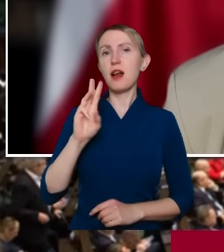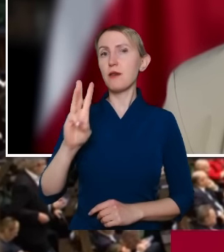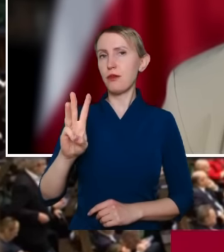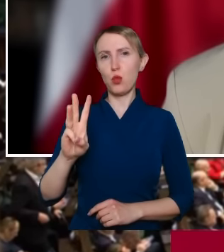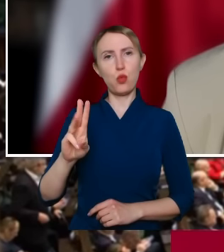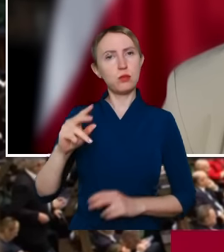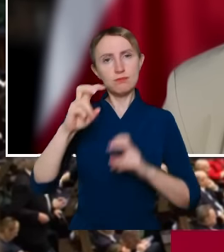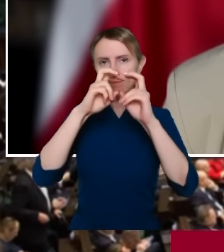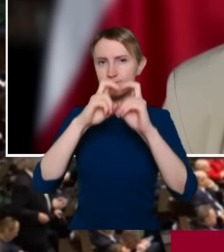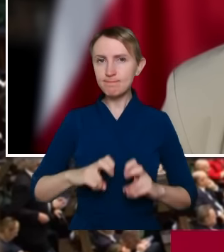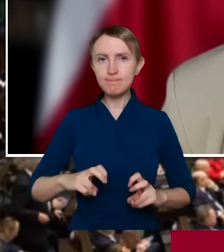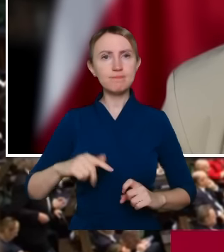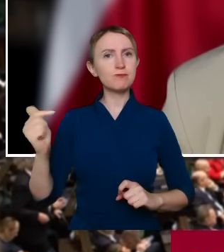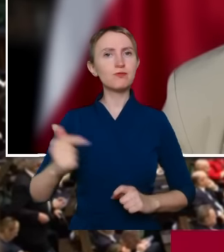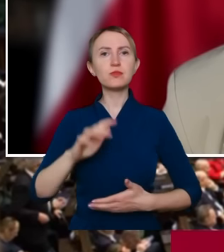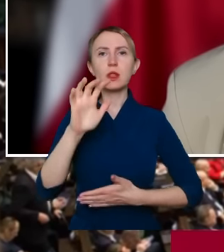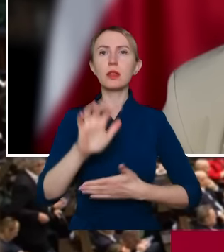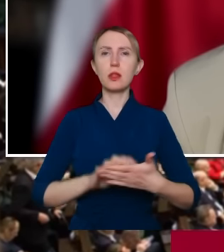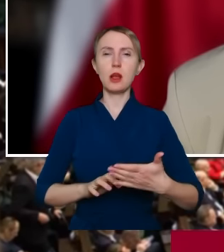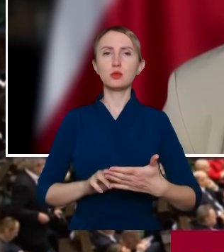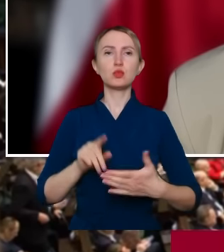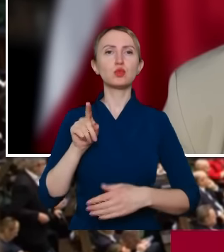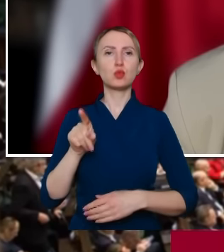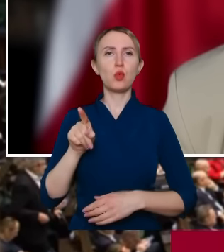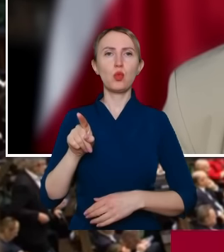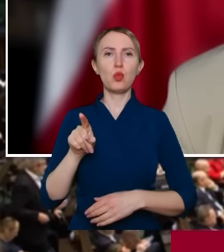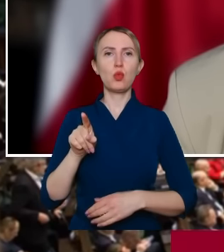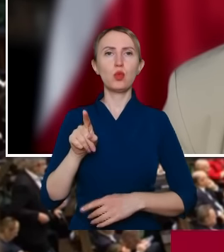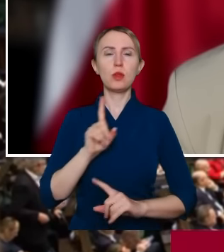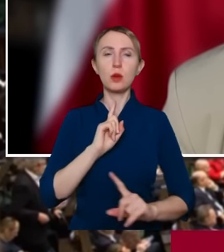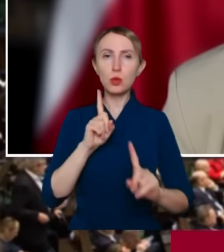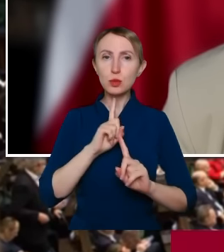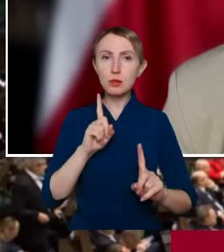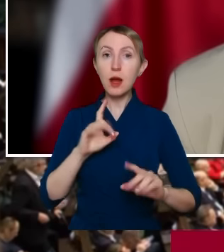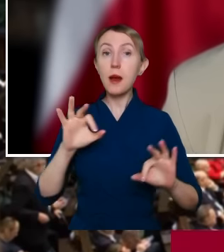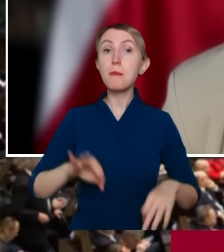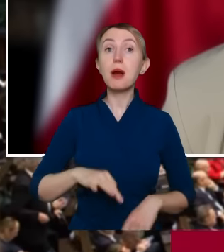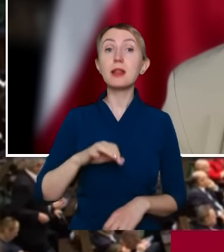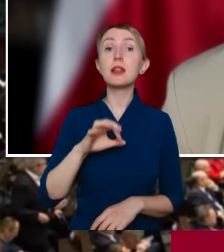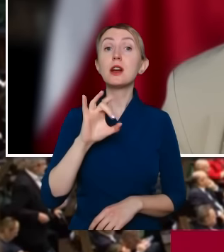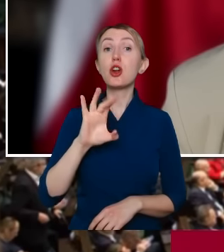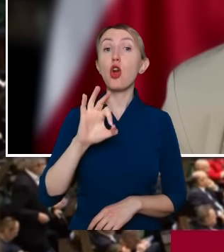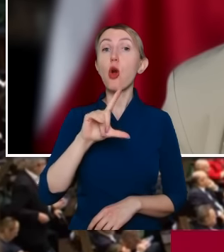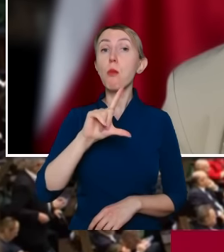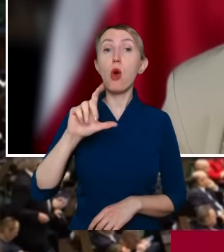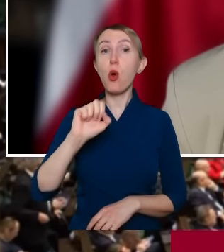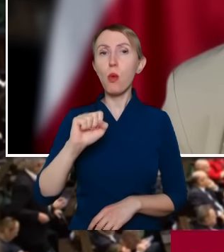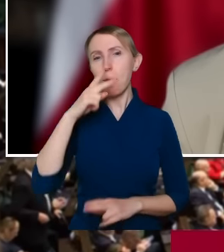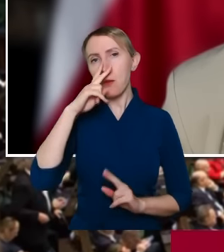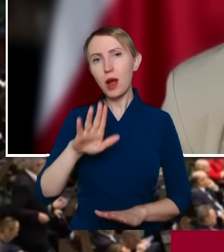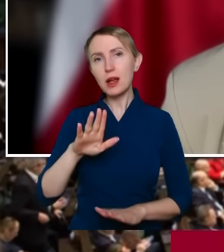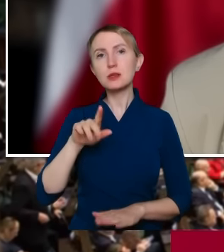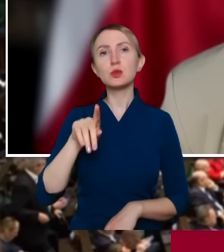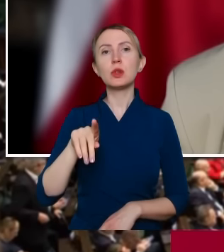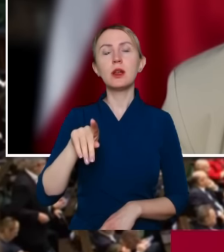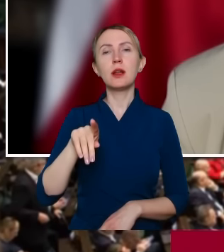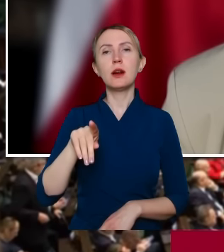nad treścią tych tej rozmowy bo pan gomoła tam wskazuje że